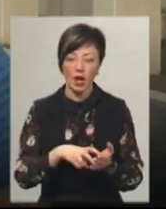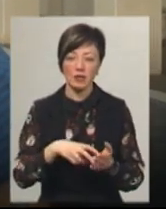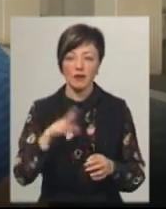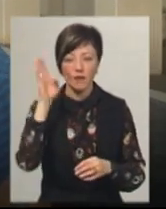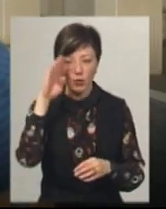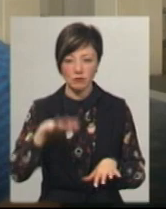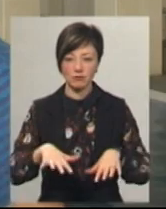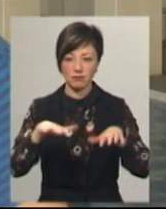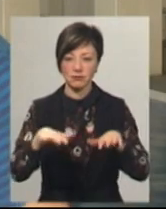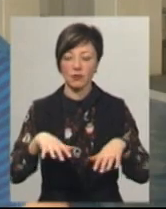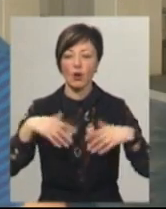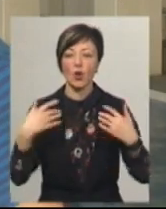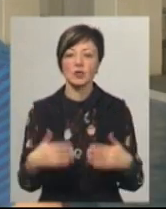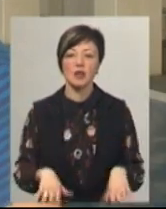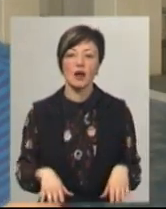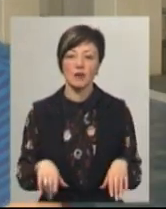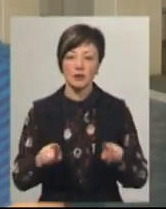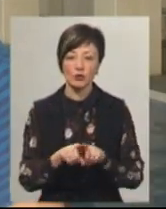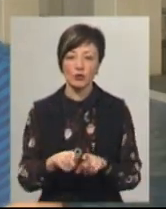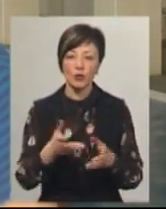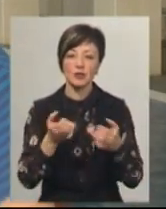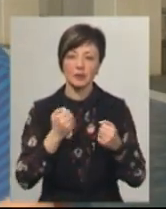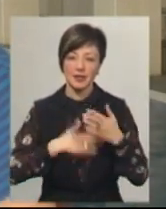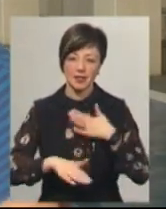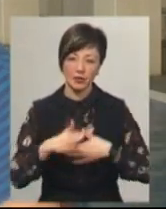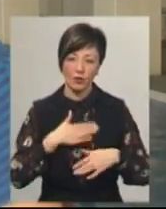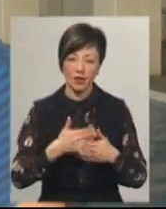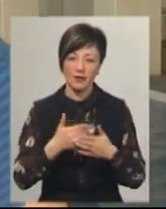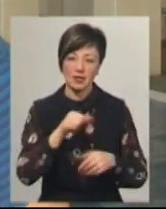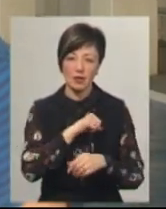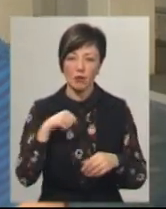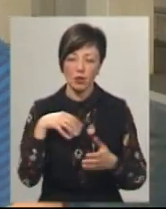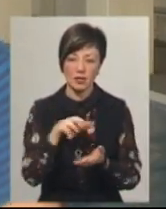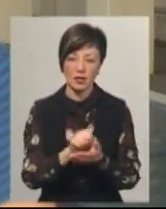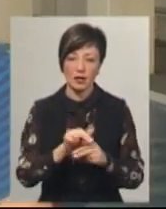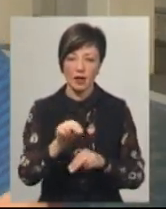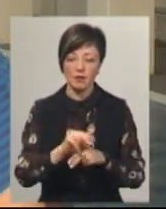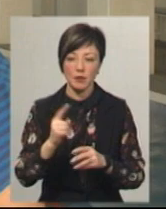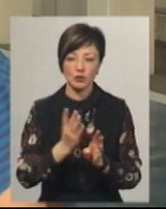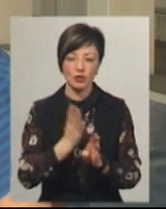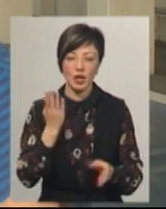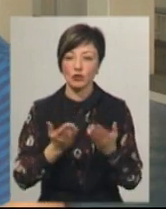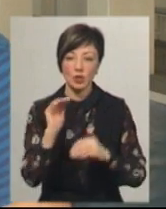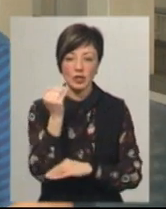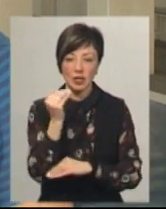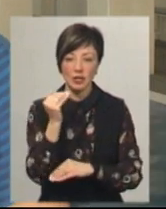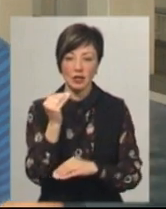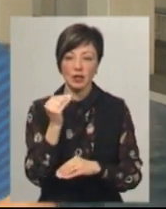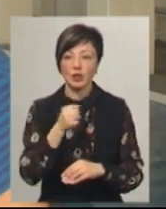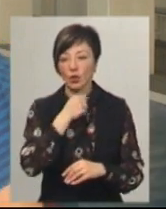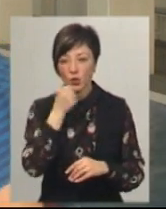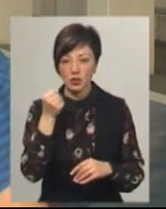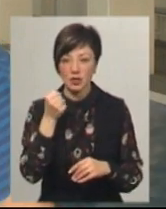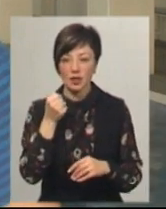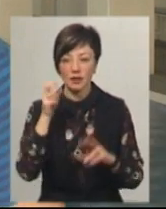вода їх тримала, бути розслабленими, щоб вони отримали цього задоволення від самого заняття. Це в першу чергу. Бо якщо дитина чи